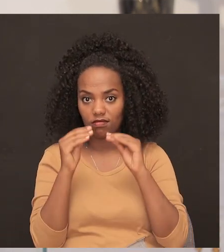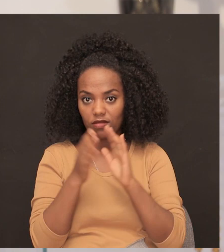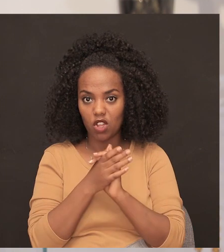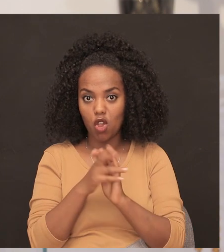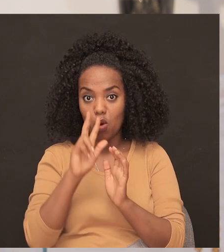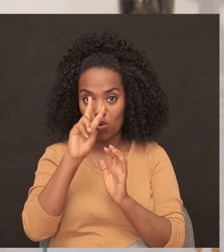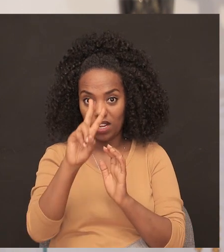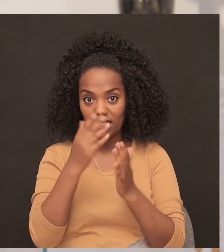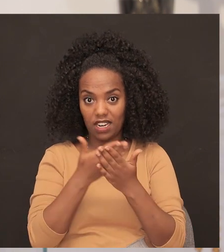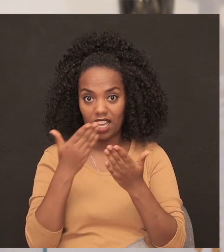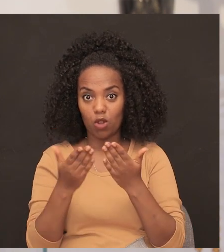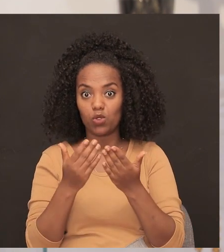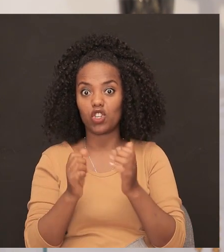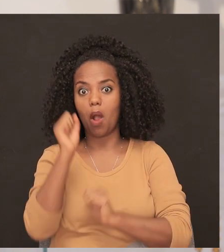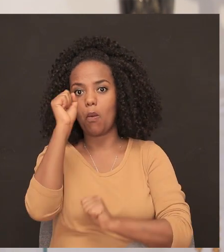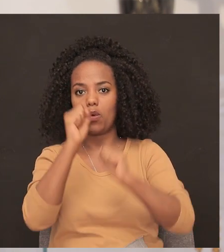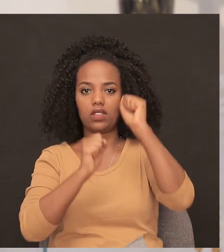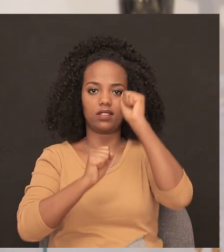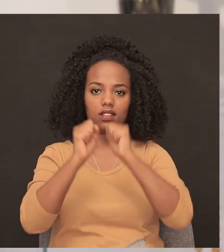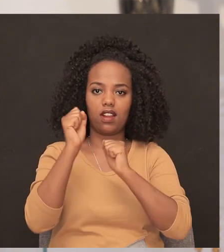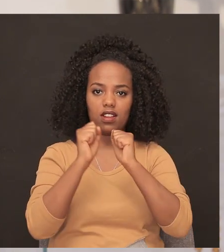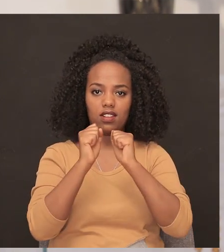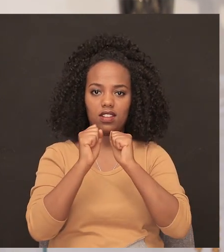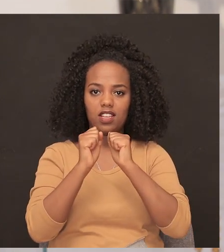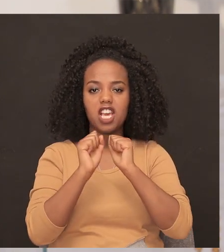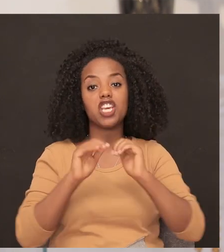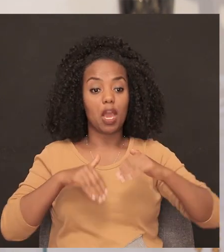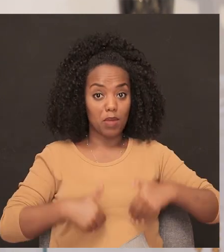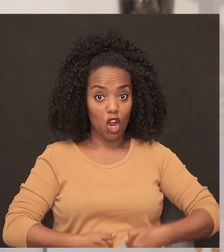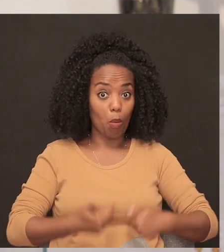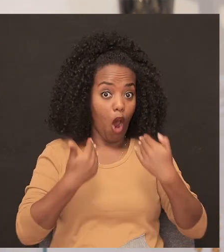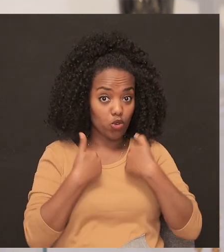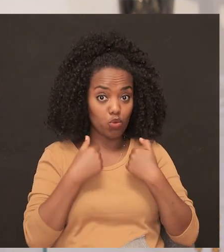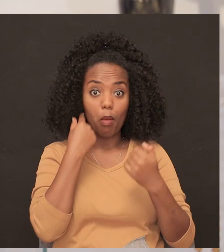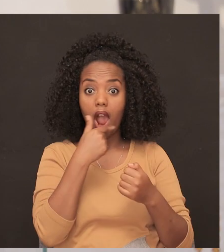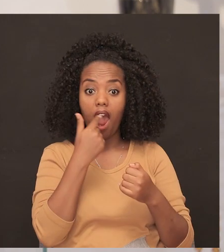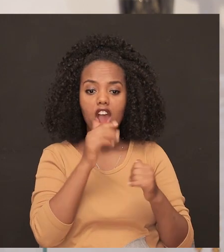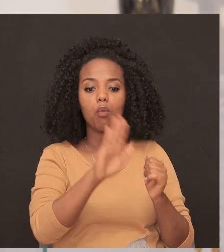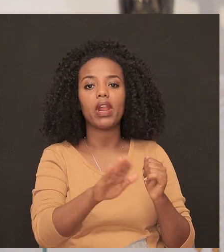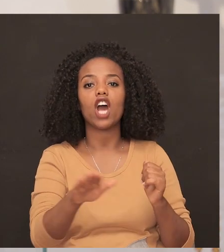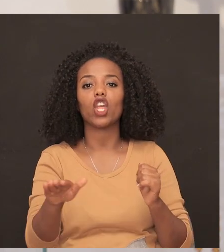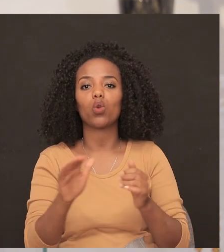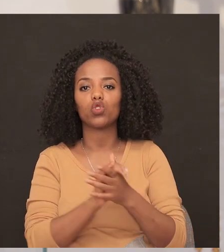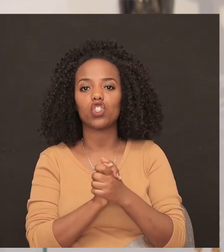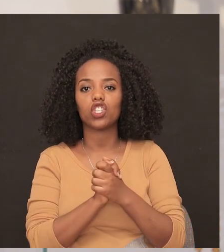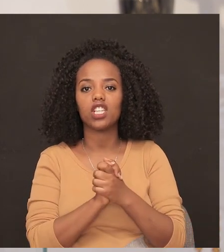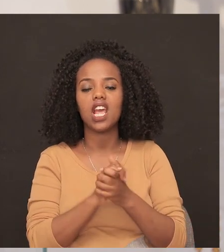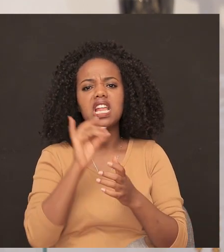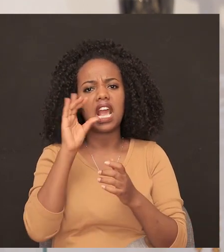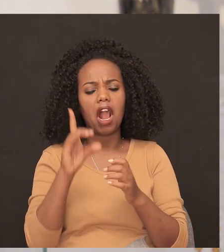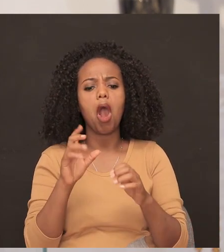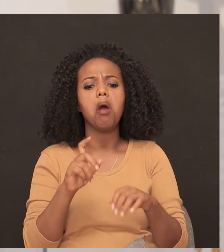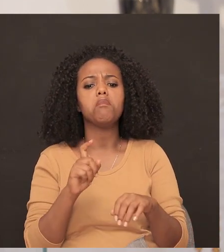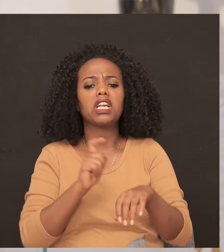ሁለት ነገሮችን ያነጻጽራል ይሄ ነቢይ። የሚደክሙ አሉ። እነማን ናቸው? ብላቴኖች። ለካ